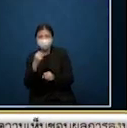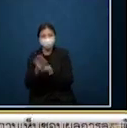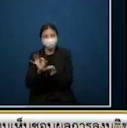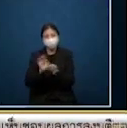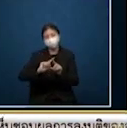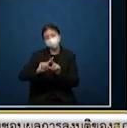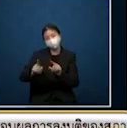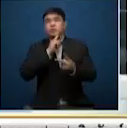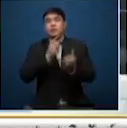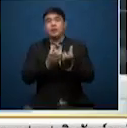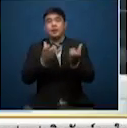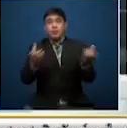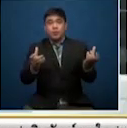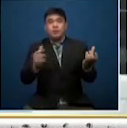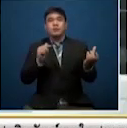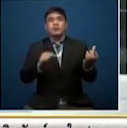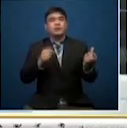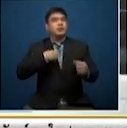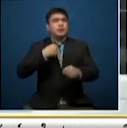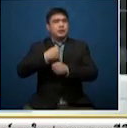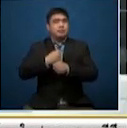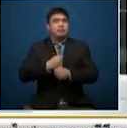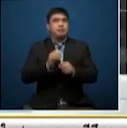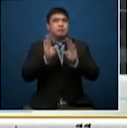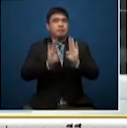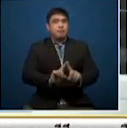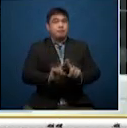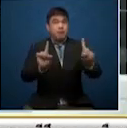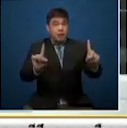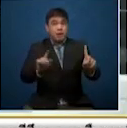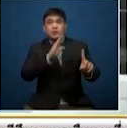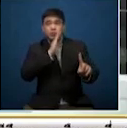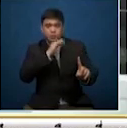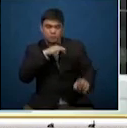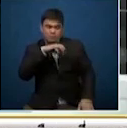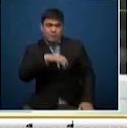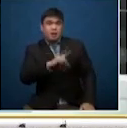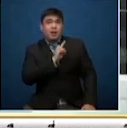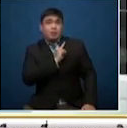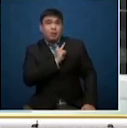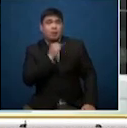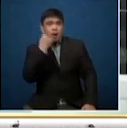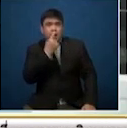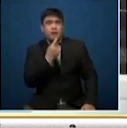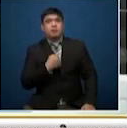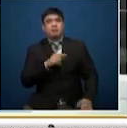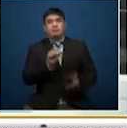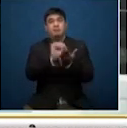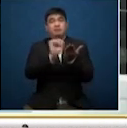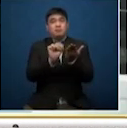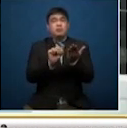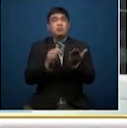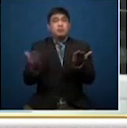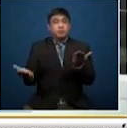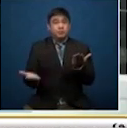วิจารณ์ที่จะนำไปสู่ว่าสวเนี่ยไม่เห็นด้วยนะครับคุณสมชายแสวงการนี่ก็เป็นคนหนึ่งที่ลุกขึ้นอภิปราย